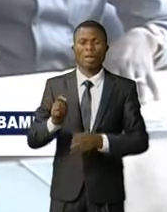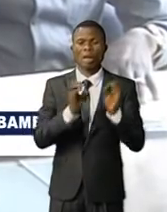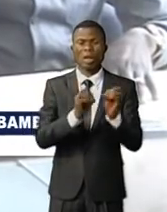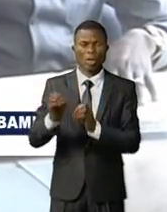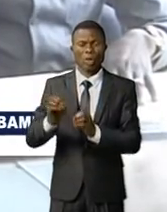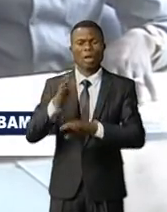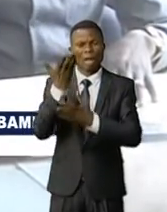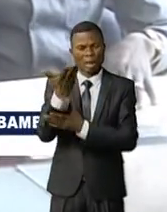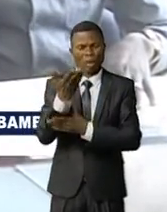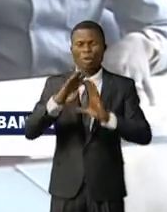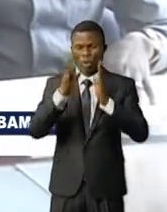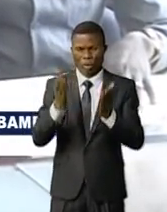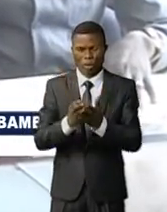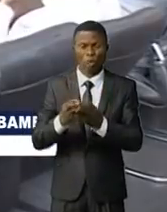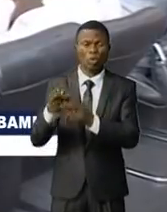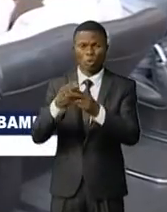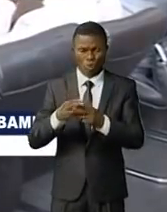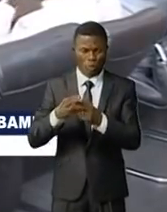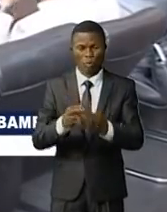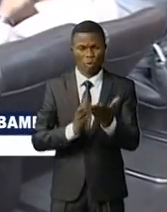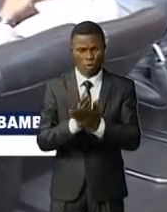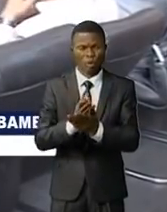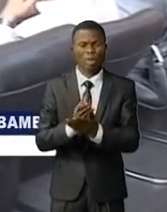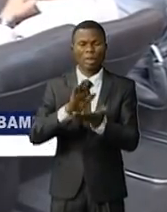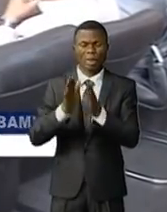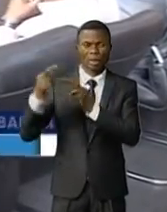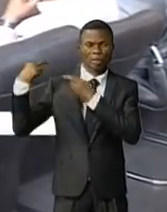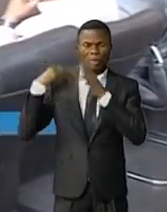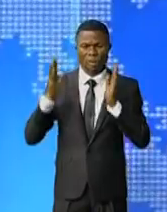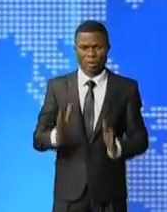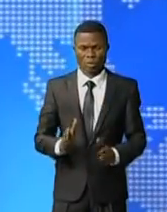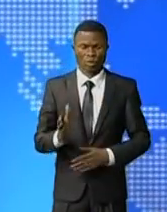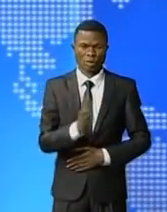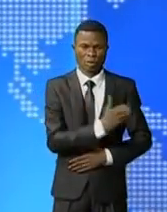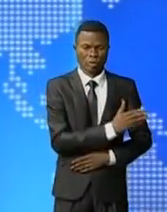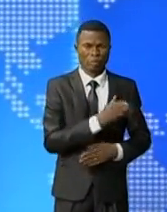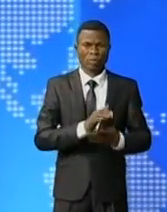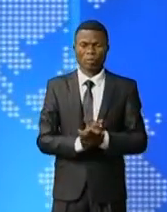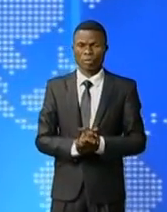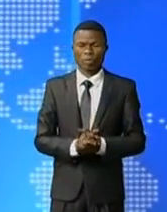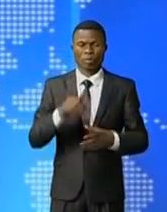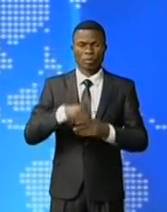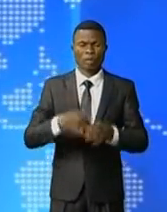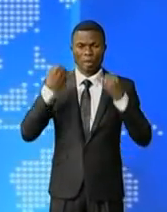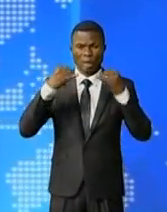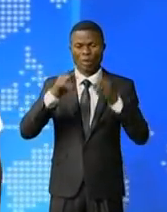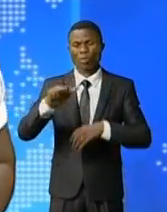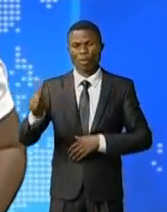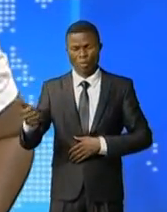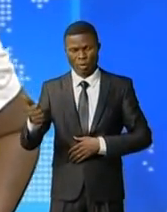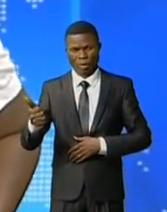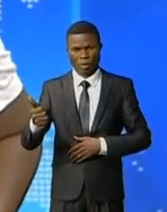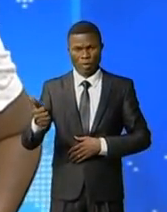les inviter à plus de vigilance et de responsabilité. Dans le reste de l'actualité, il